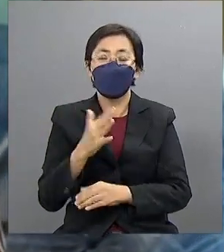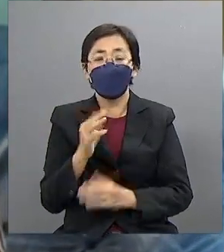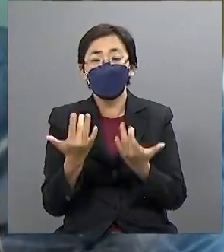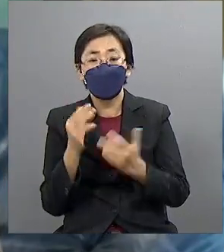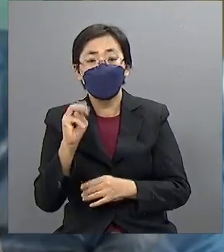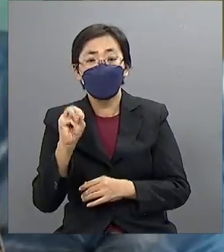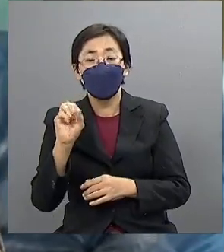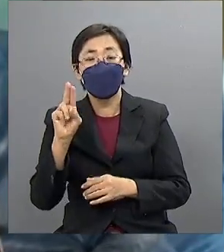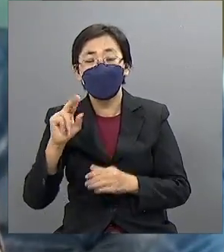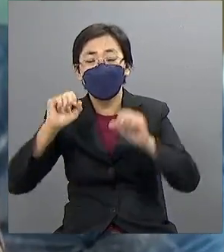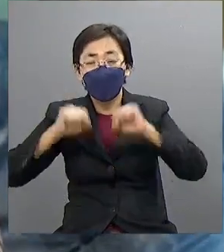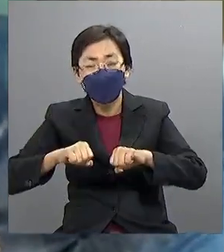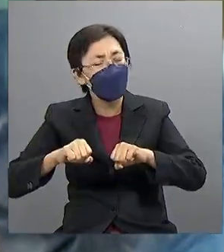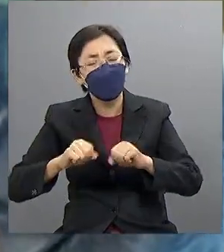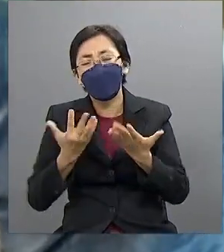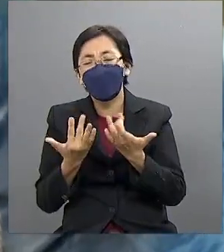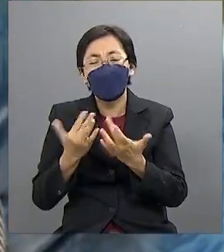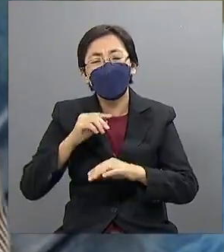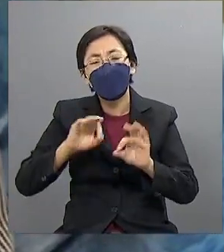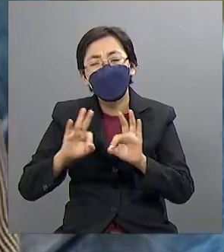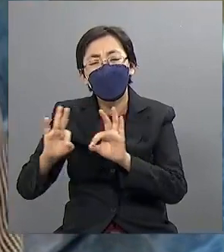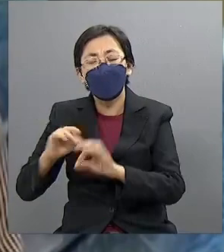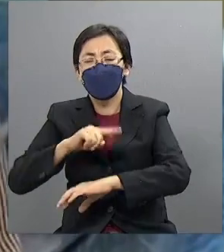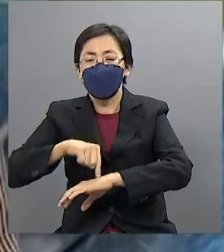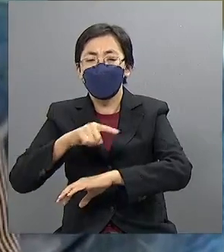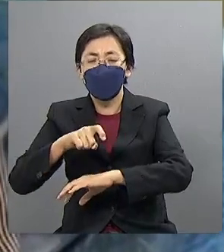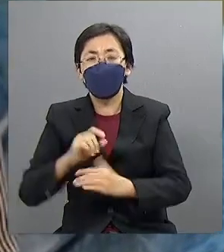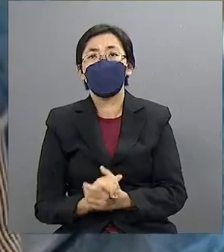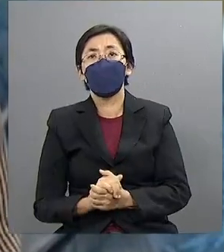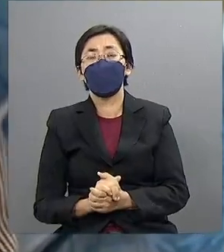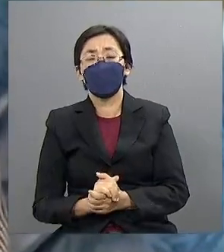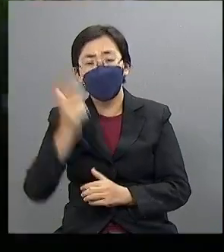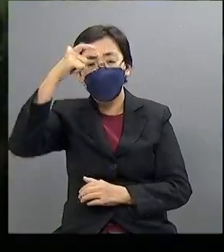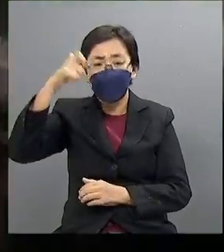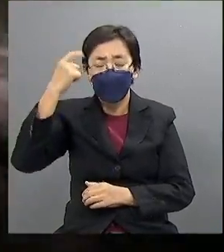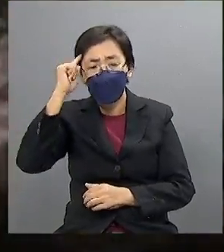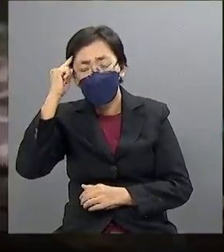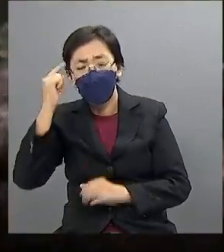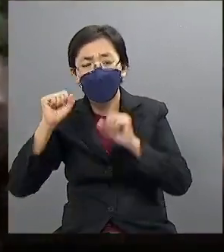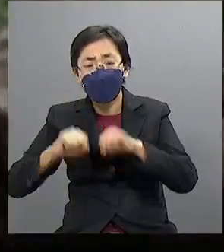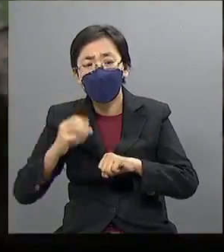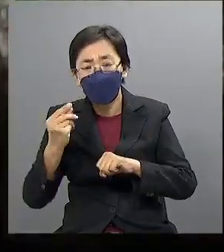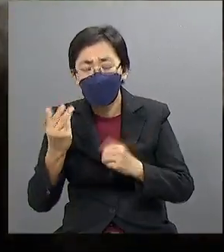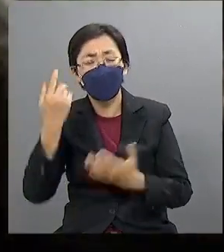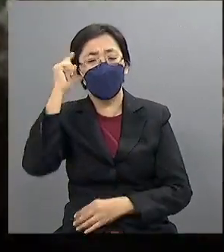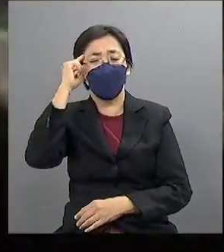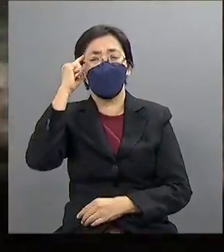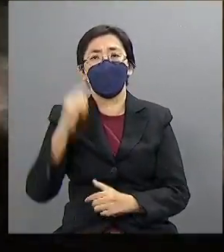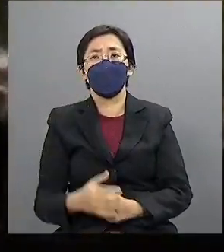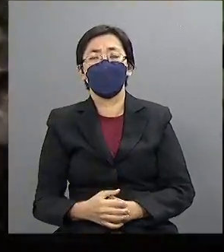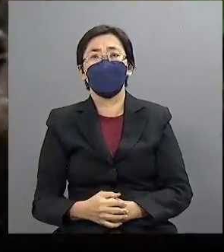แล้วทำดีอ่าแรงงานแนวมากก็ไม่ชัดเจว่าจะออกไปที่ให้เมื่อไหร่คะคะ